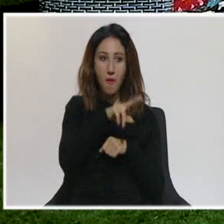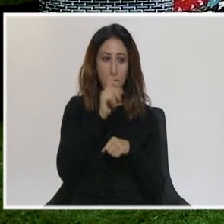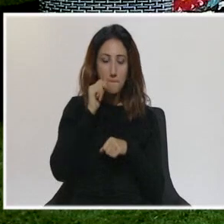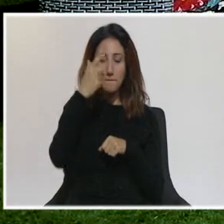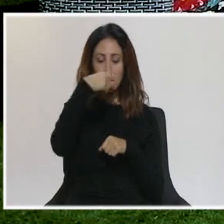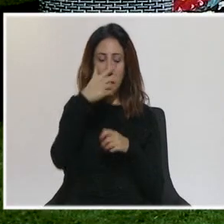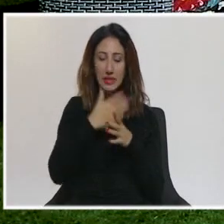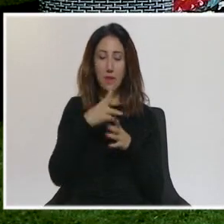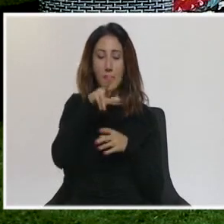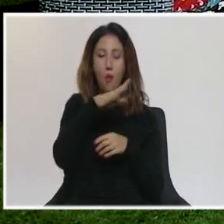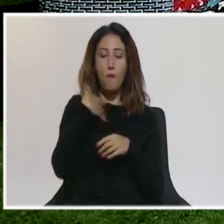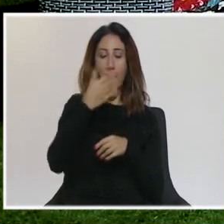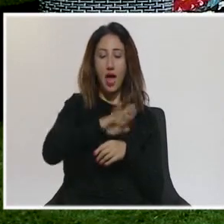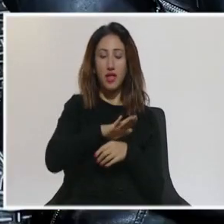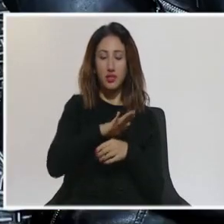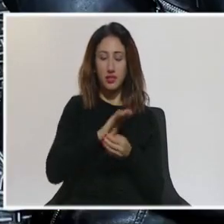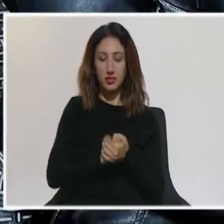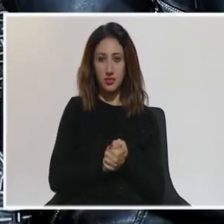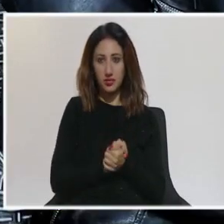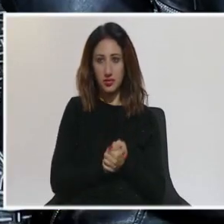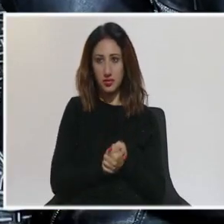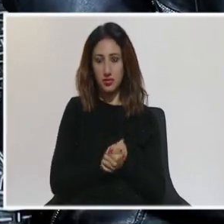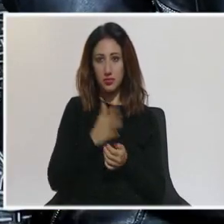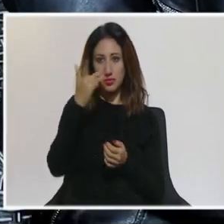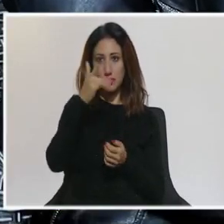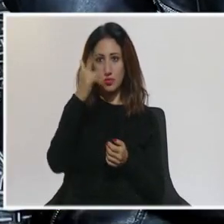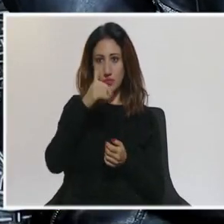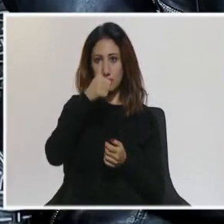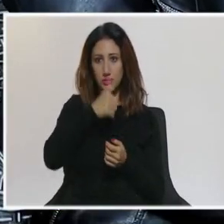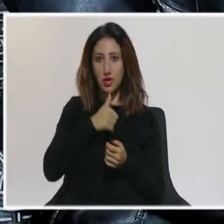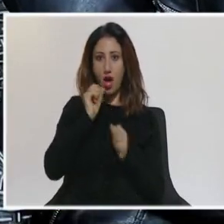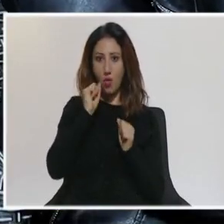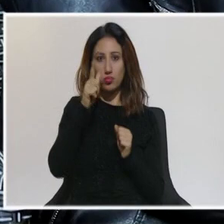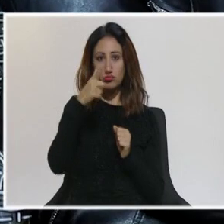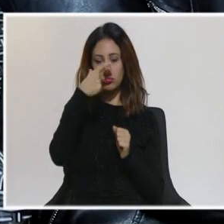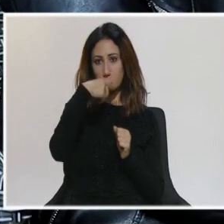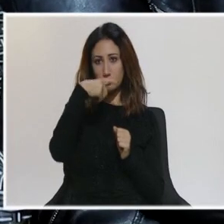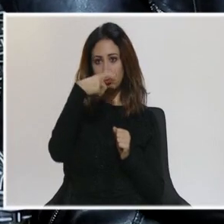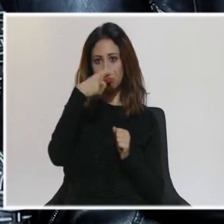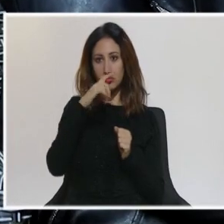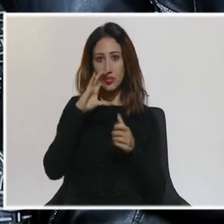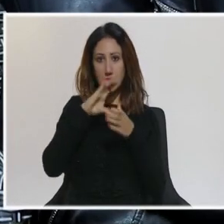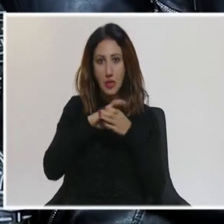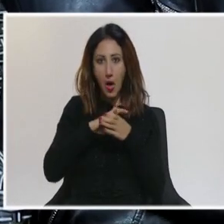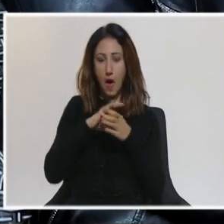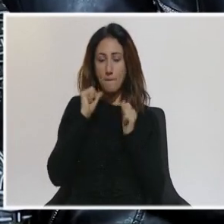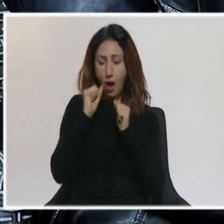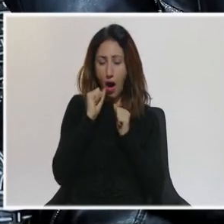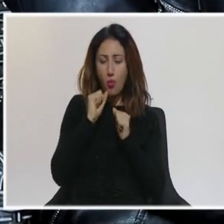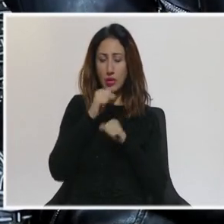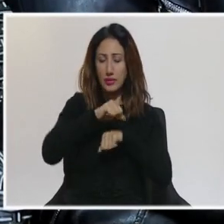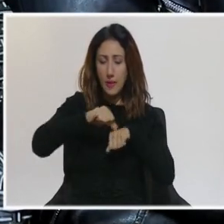اصعب مره بكى قدامك كانت امتى؟ فراق اخواته. فراق اخواته. وفراق اصدقائه وعز اصحابه.